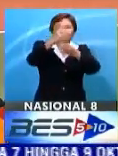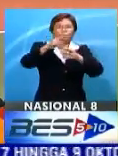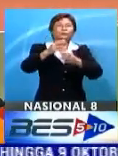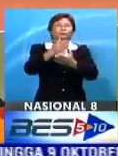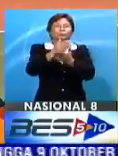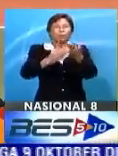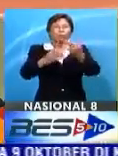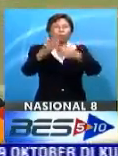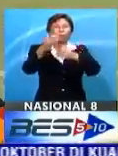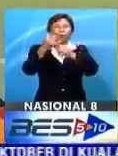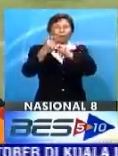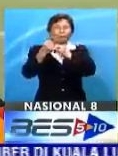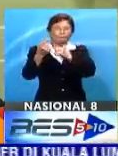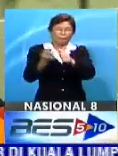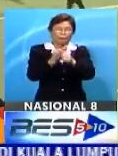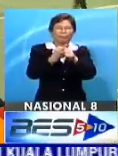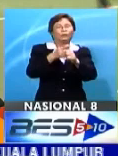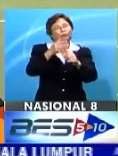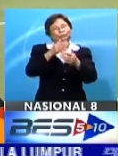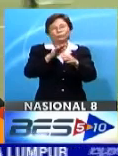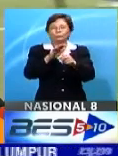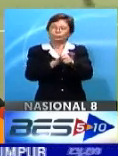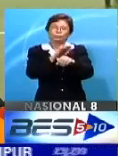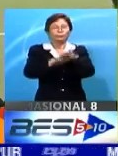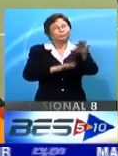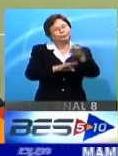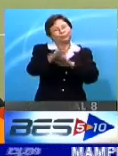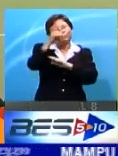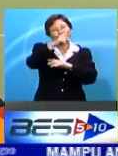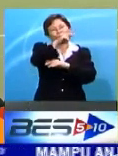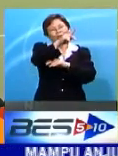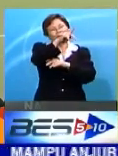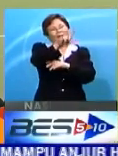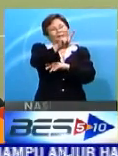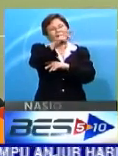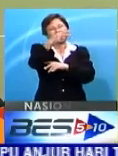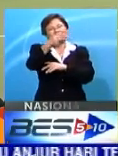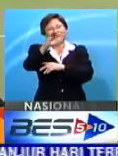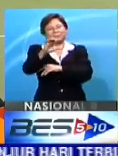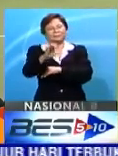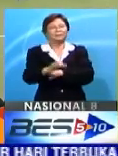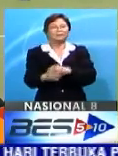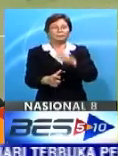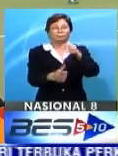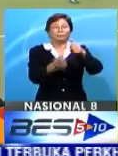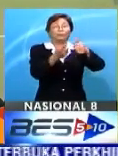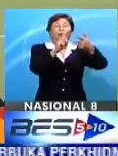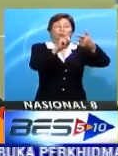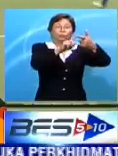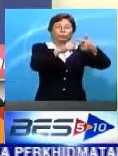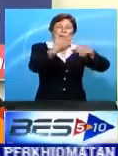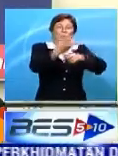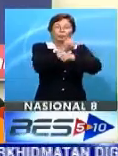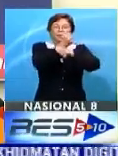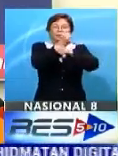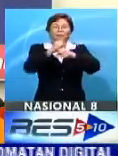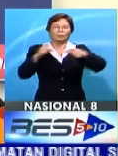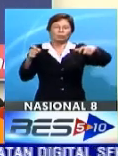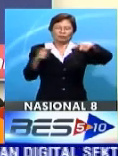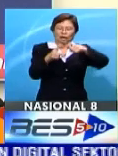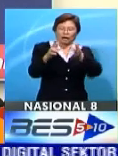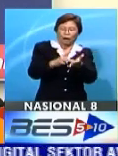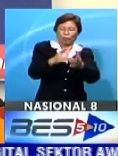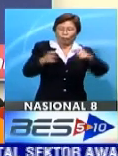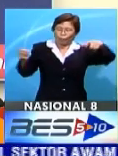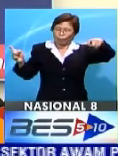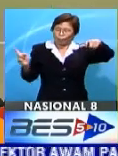pertama cukup selesa untuk KLHC. KLHC yang juga naik juara Liga Hoki Malaysia bagaimanapun dikejutkan dengan jaringan awal